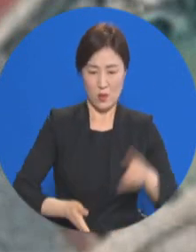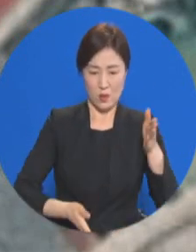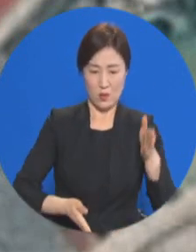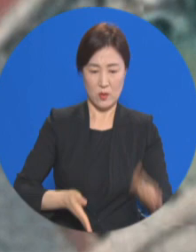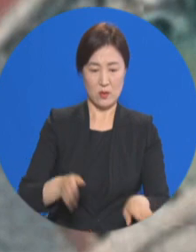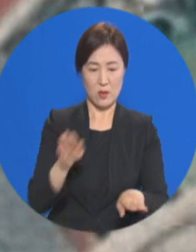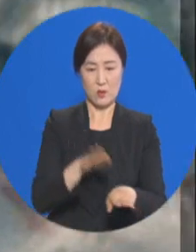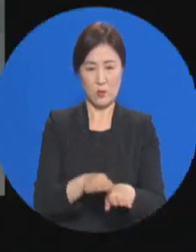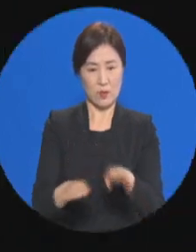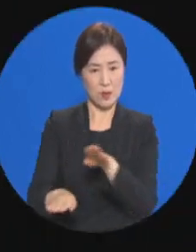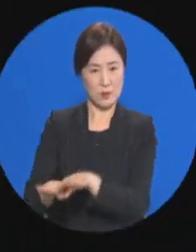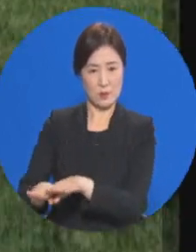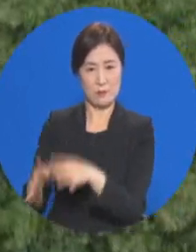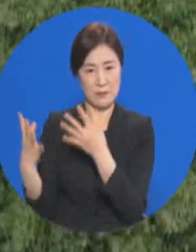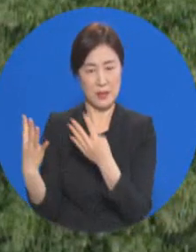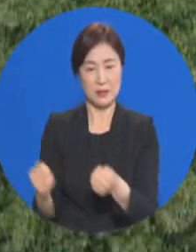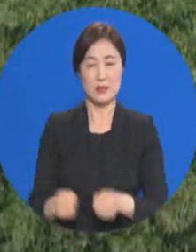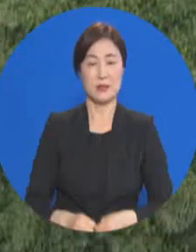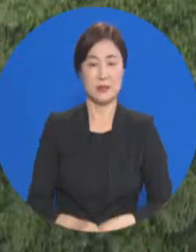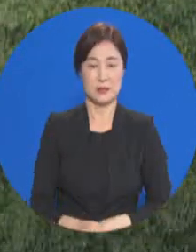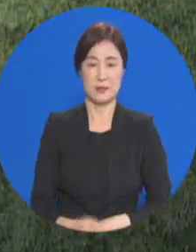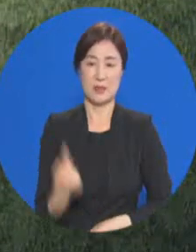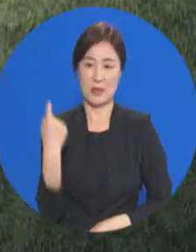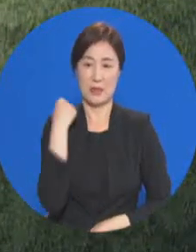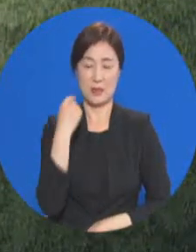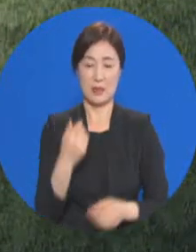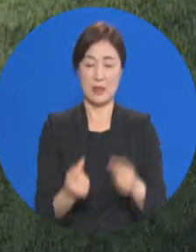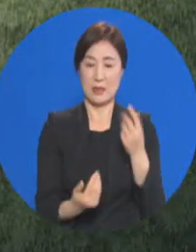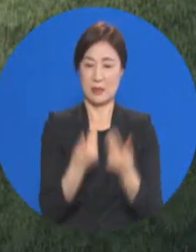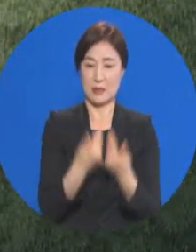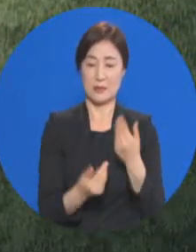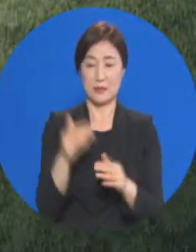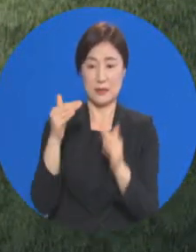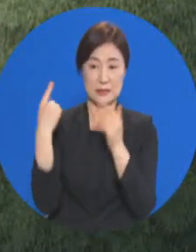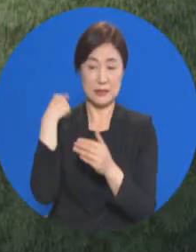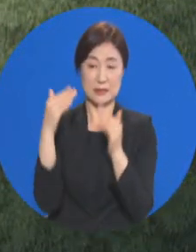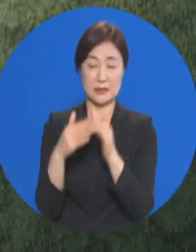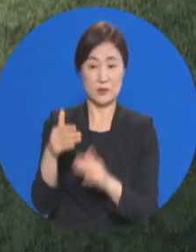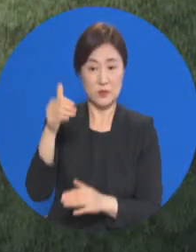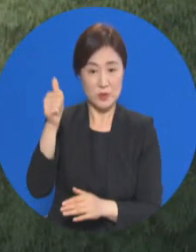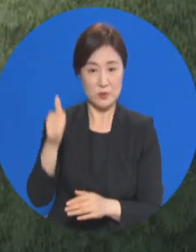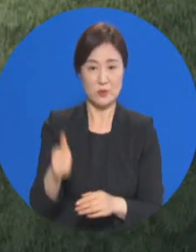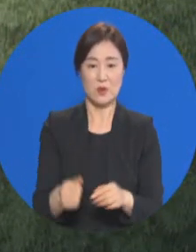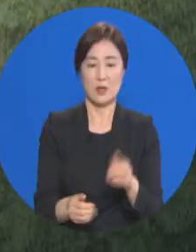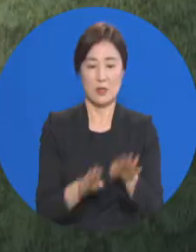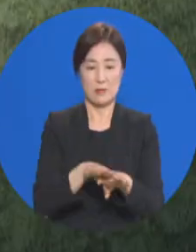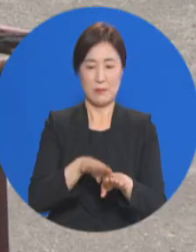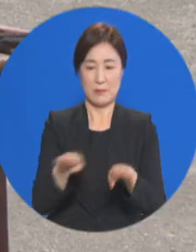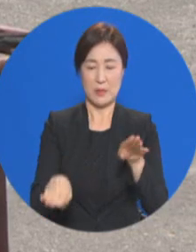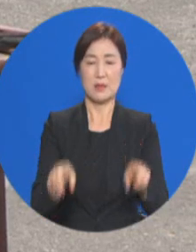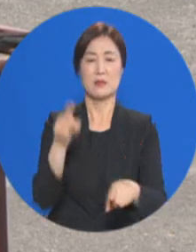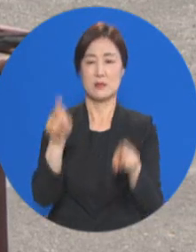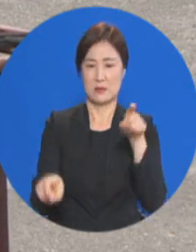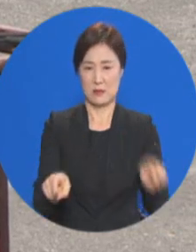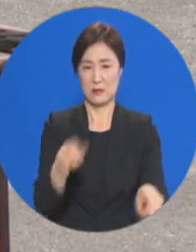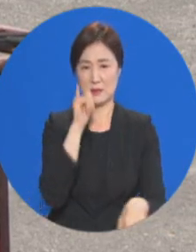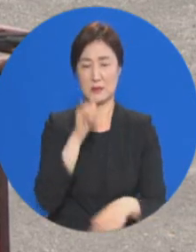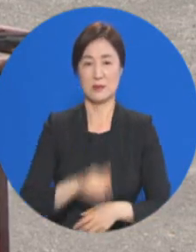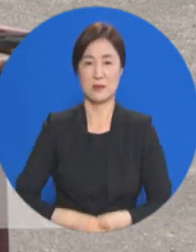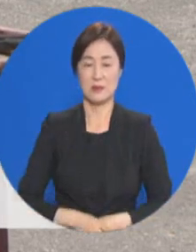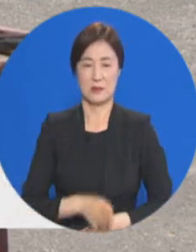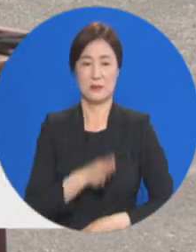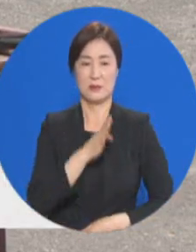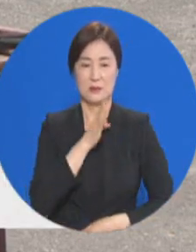집들이 곳곳에 있었고 심지어는 갈등 당사자인 뒷집마저도 새 필지에 걸쳐 있었습니다. 실질적으로